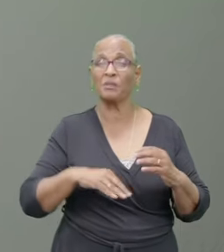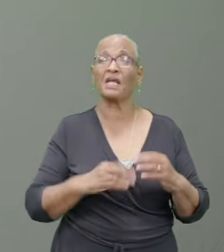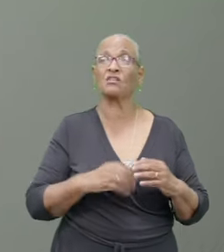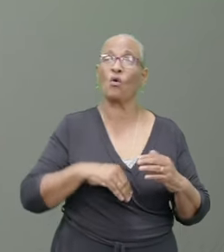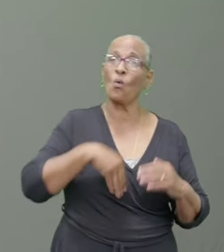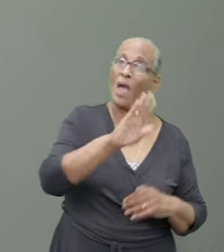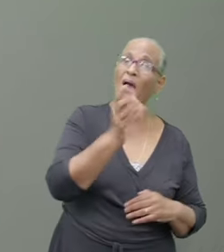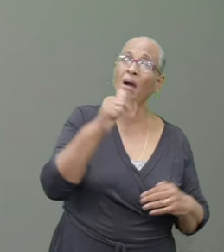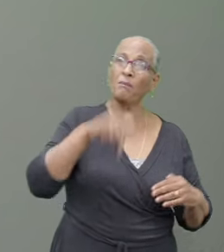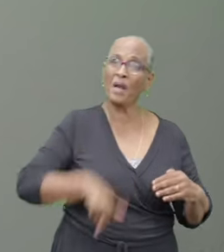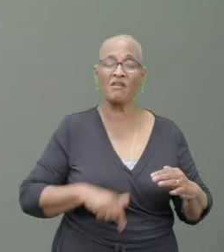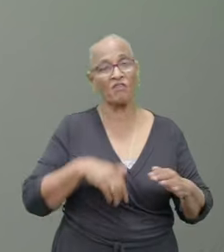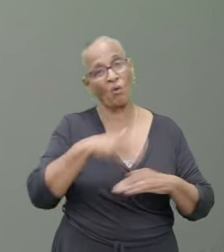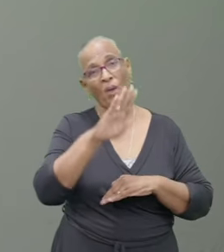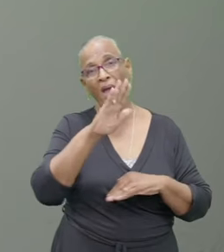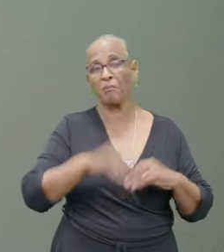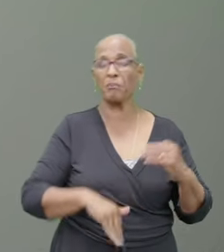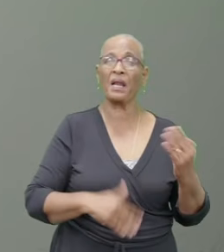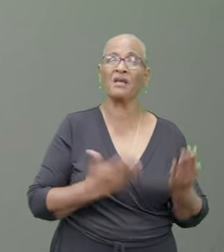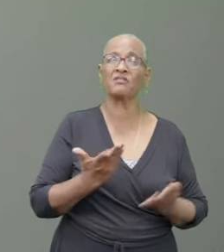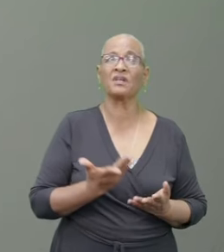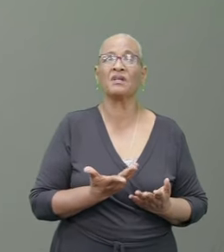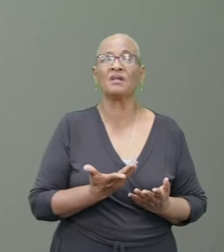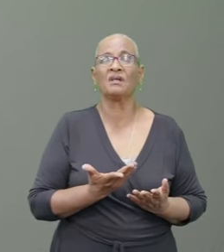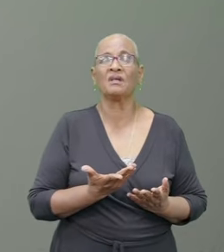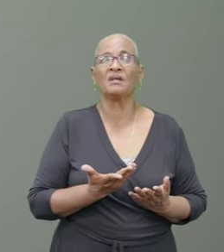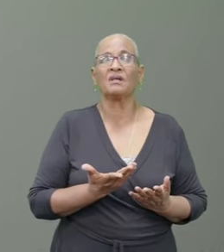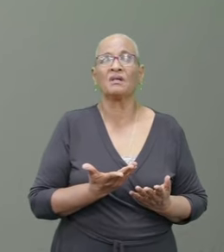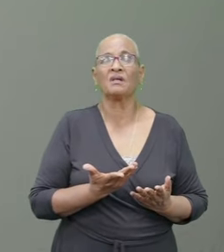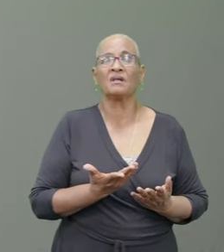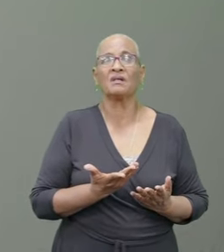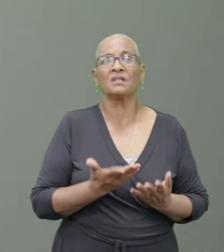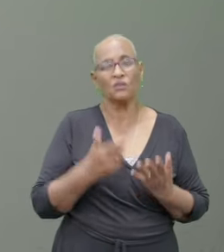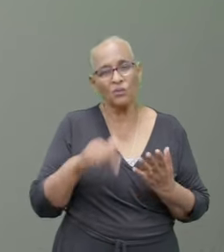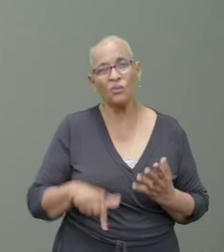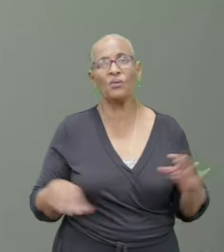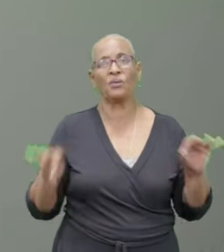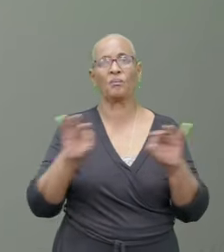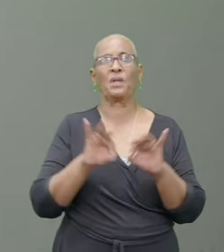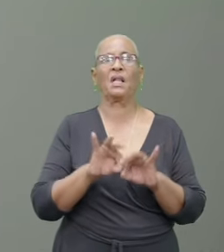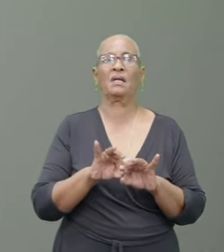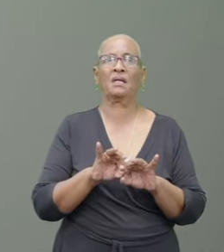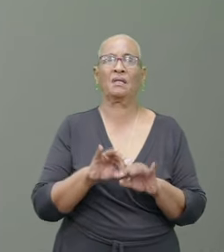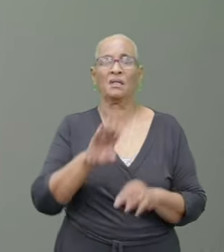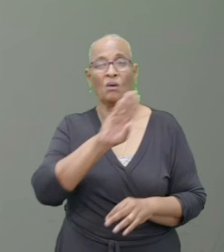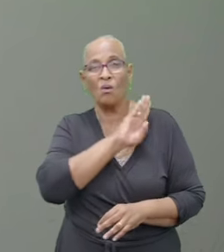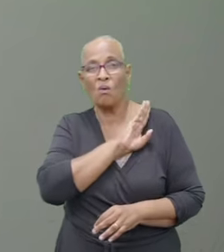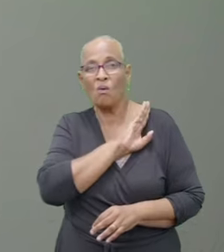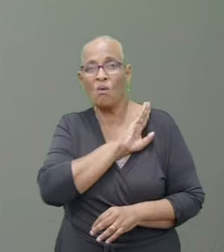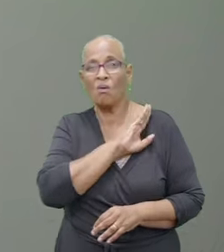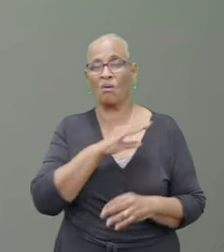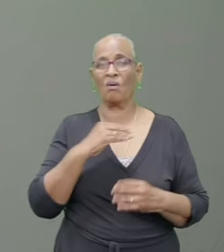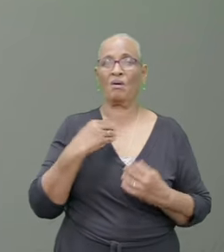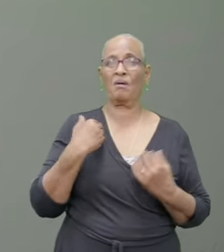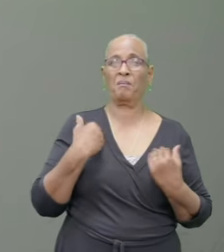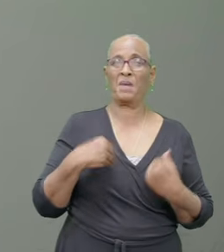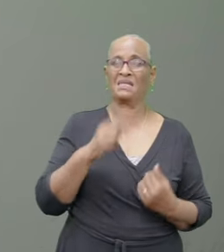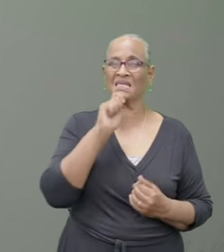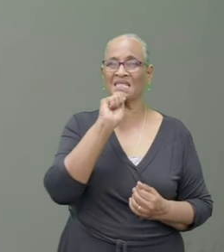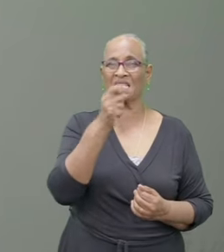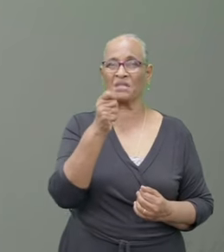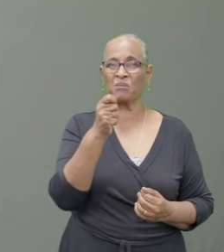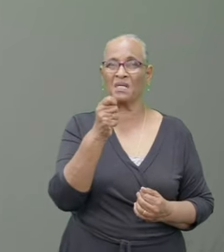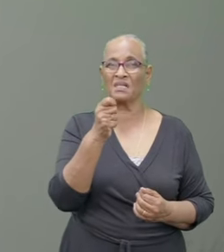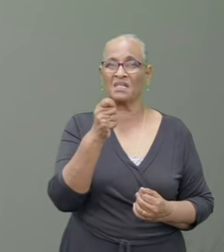al onze zorgwerkers, omdat dat is natuurlijk ook belangrijk. Ik heb ook gezien, er zijn statements gemaakt door onder